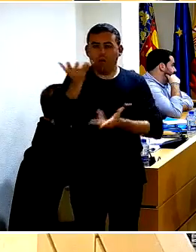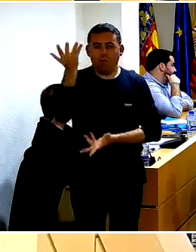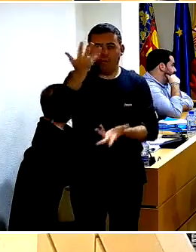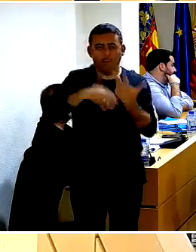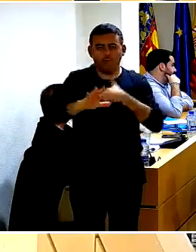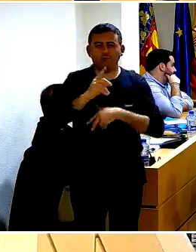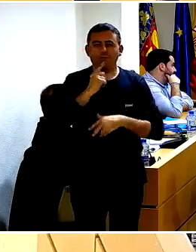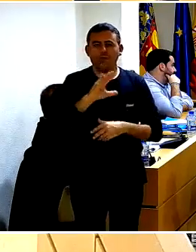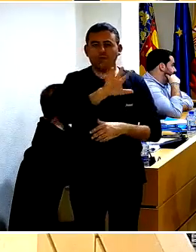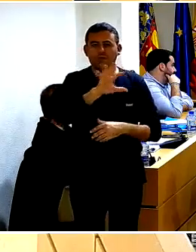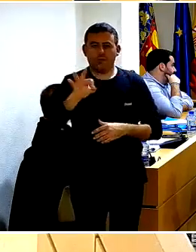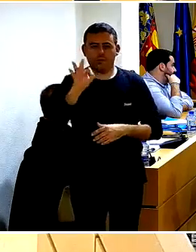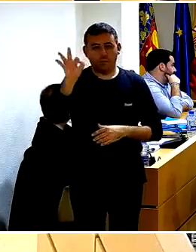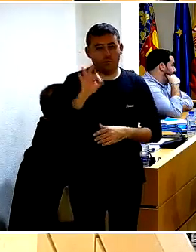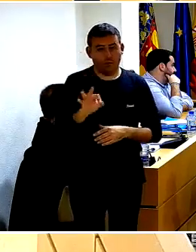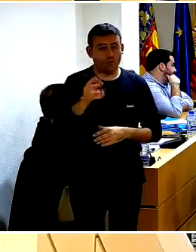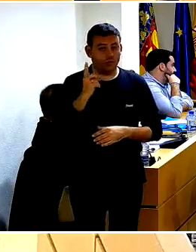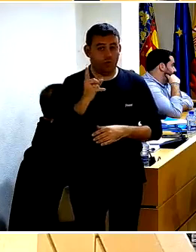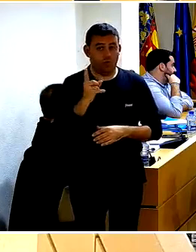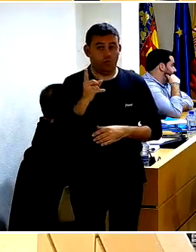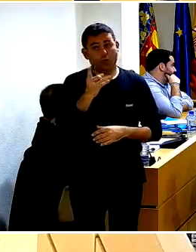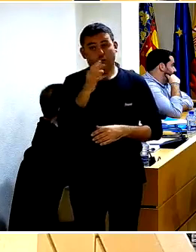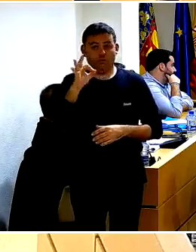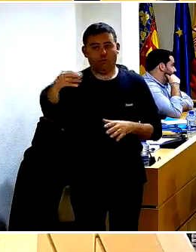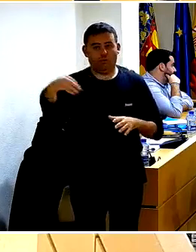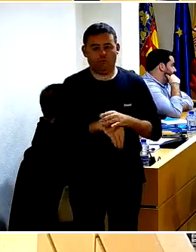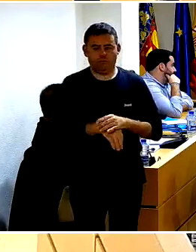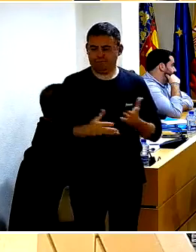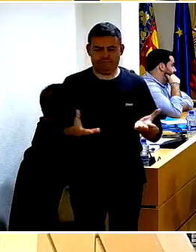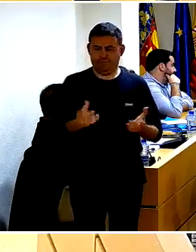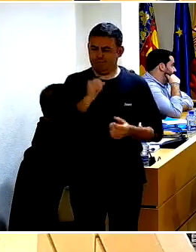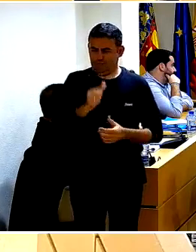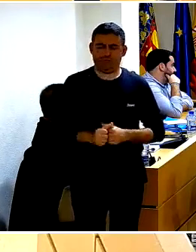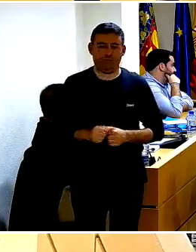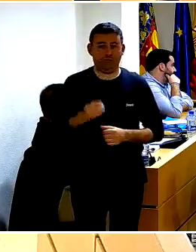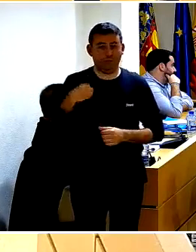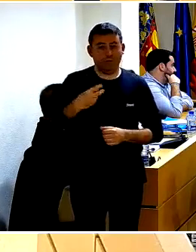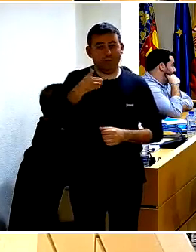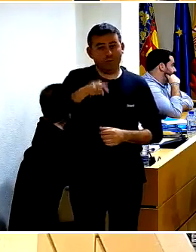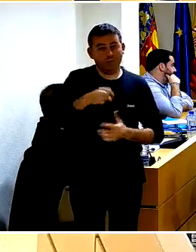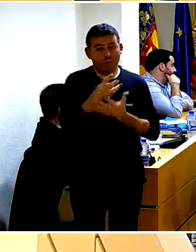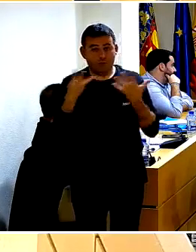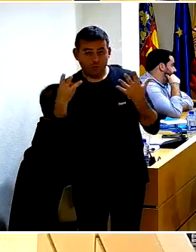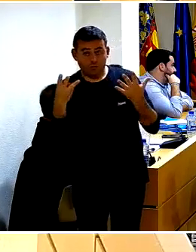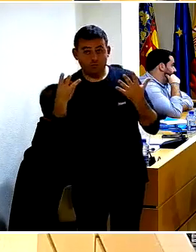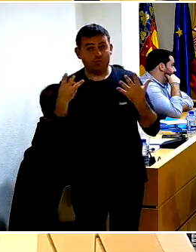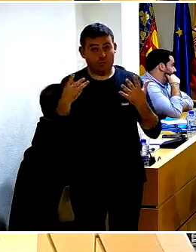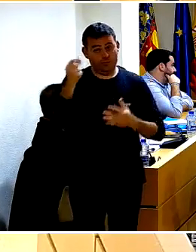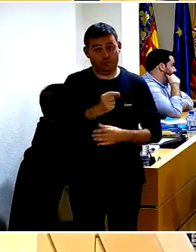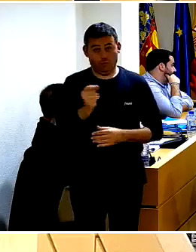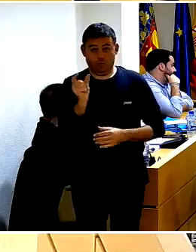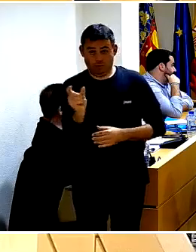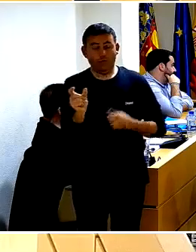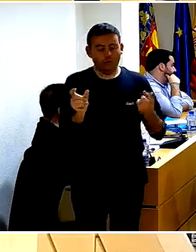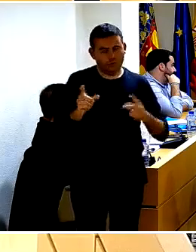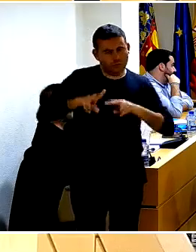que el 50% és falsejar. Agarre vostè les dades del 2018 en una liquidació feta del pressupost del 2018 i sabrà que se